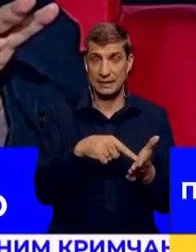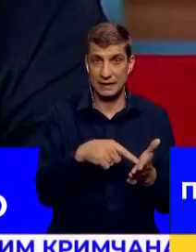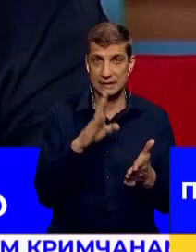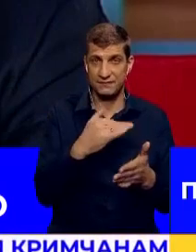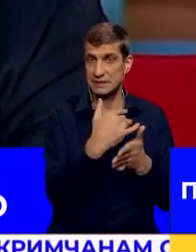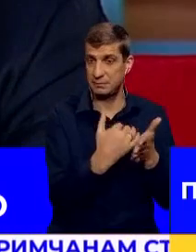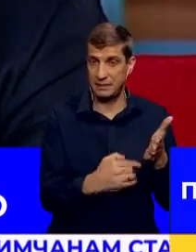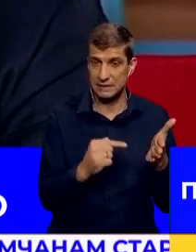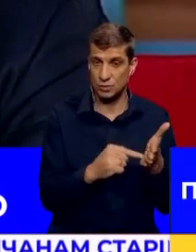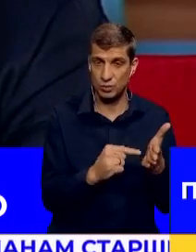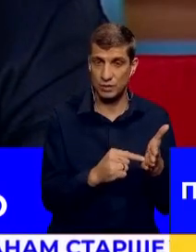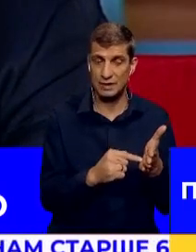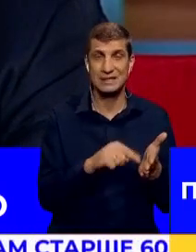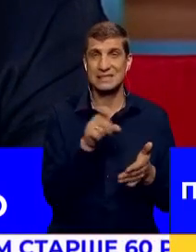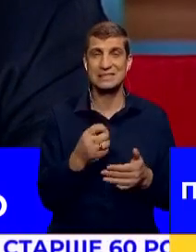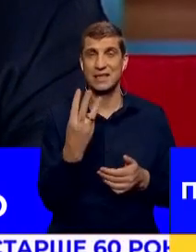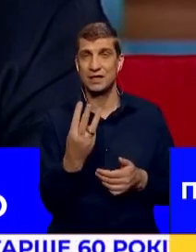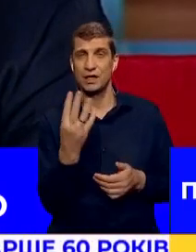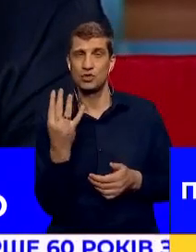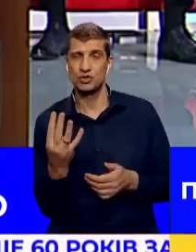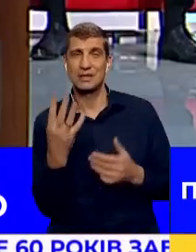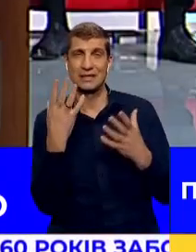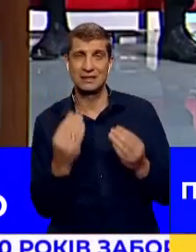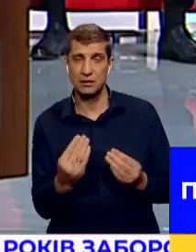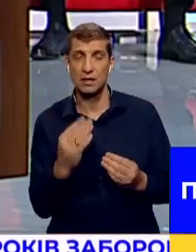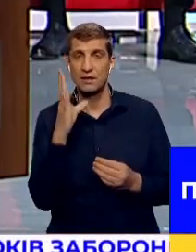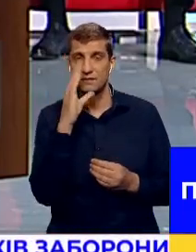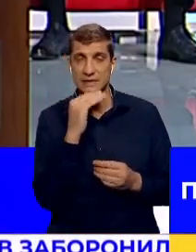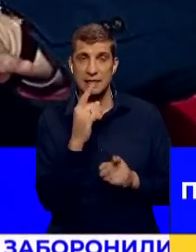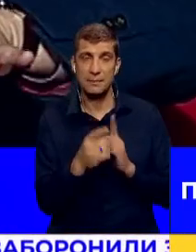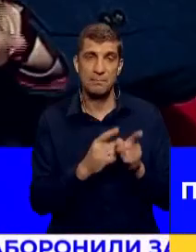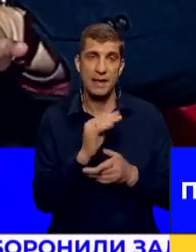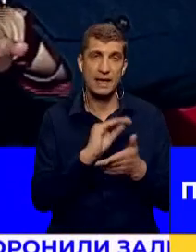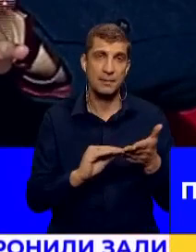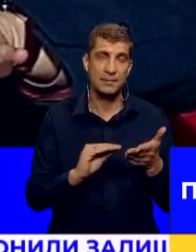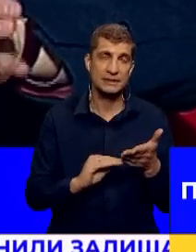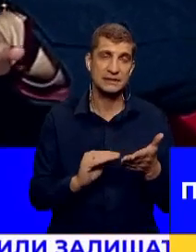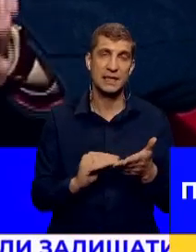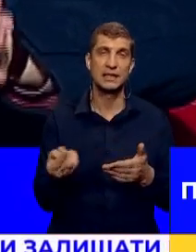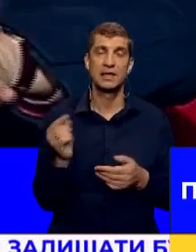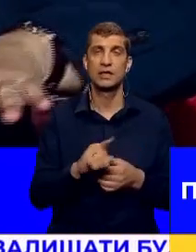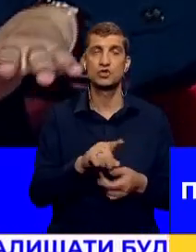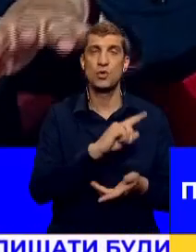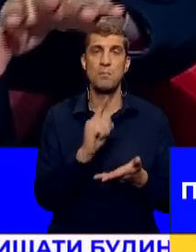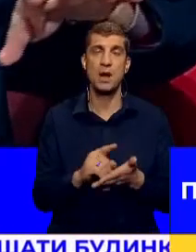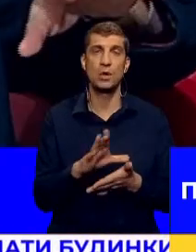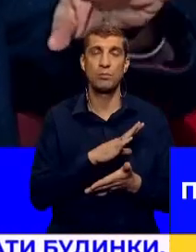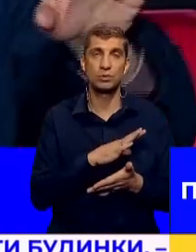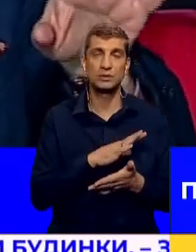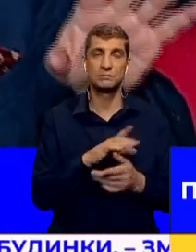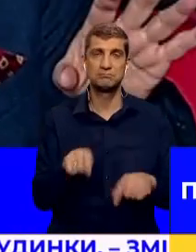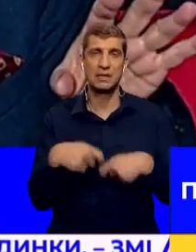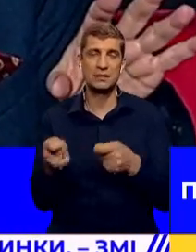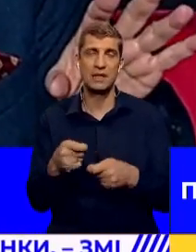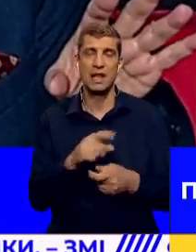списку, за 3-4 дні встигли переписати те, що мало бути під санкціями, на